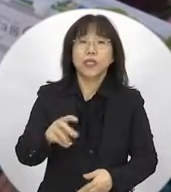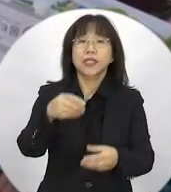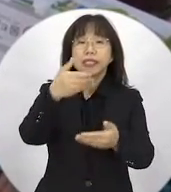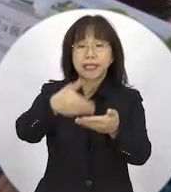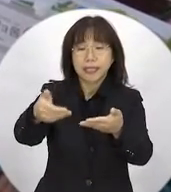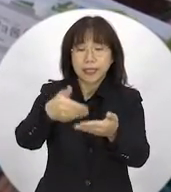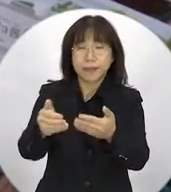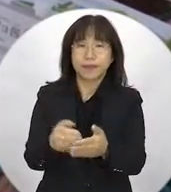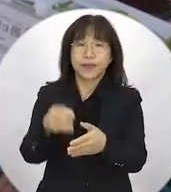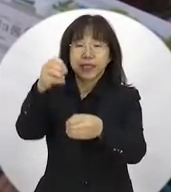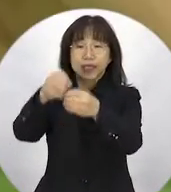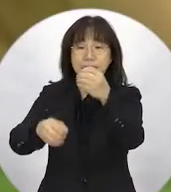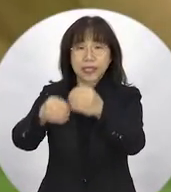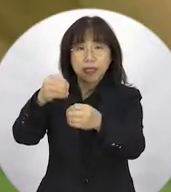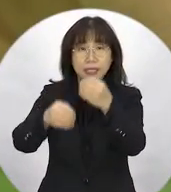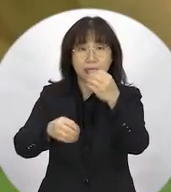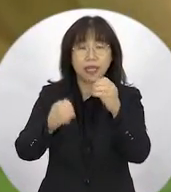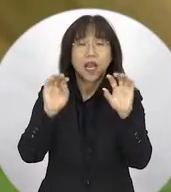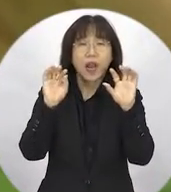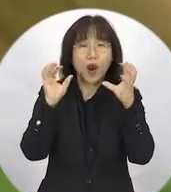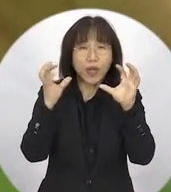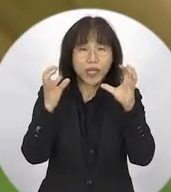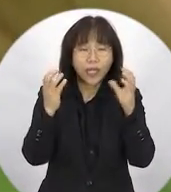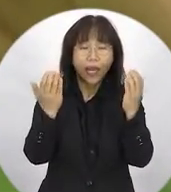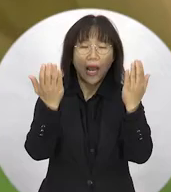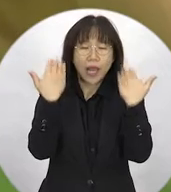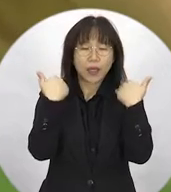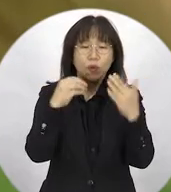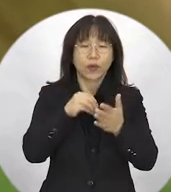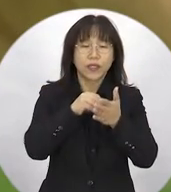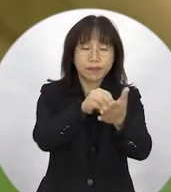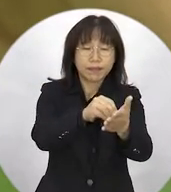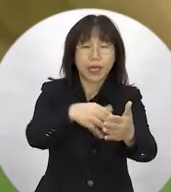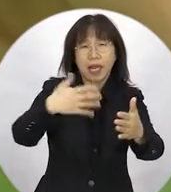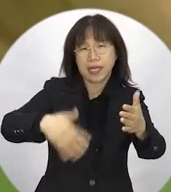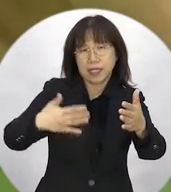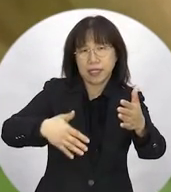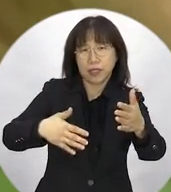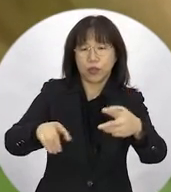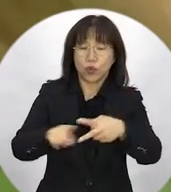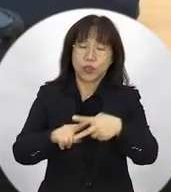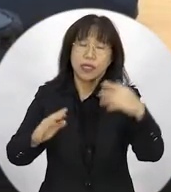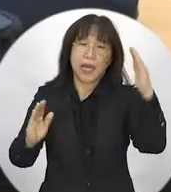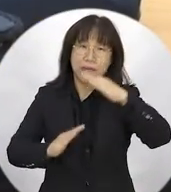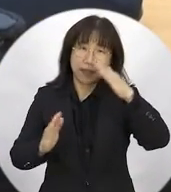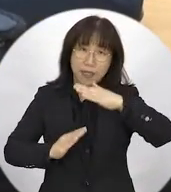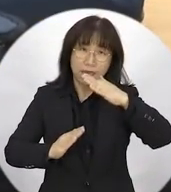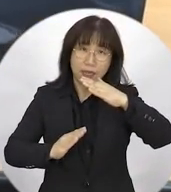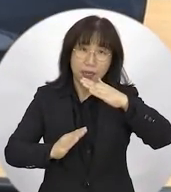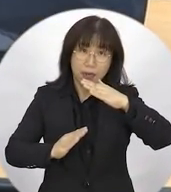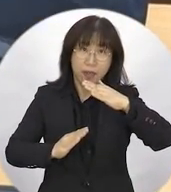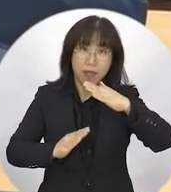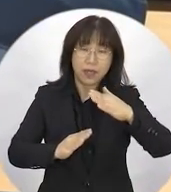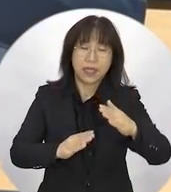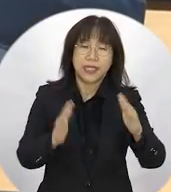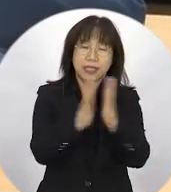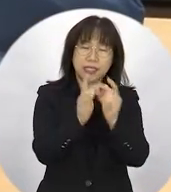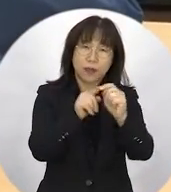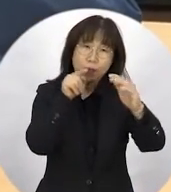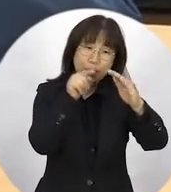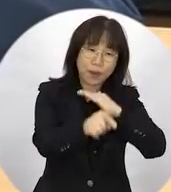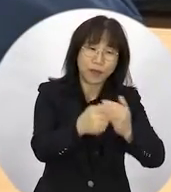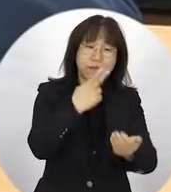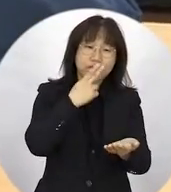이어 그림 그리기와 글짓기 부문 은 지역 내 미취학 아동과 초등학생을 대상으로 참가 신청서를 방문이나 우편